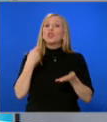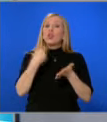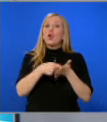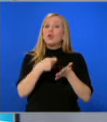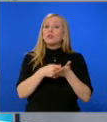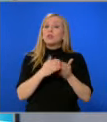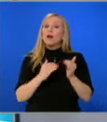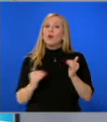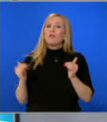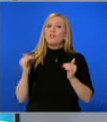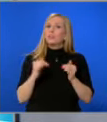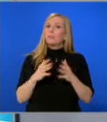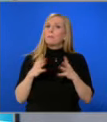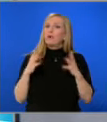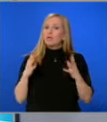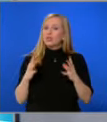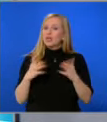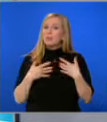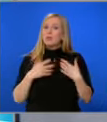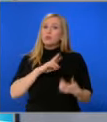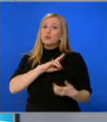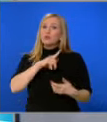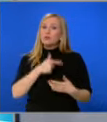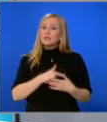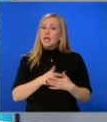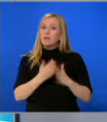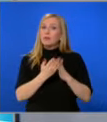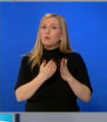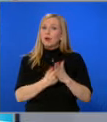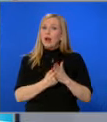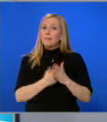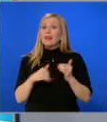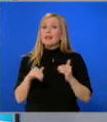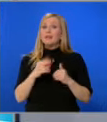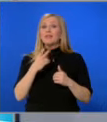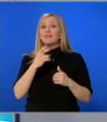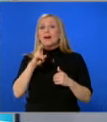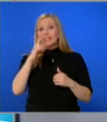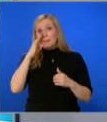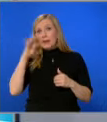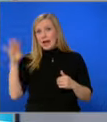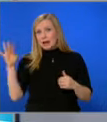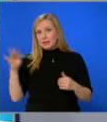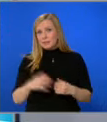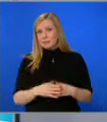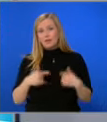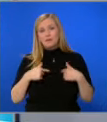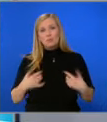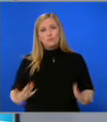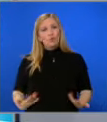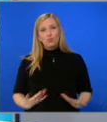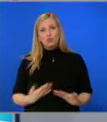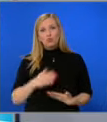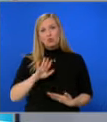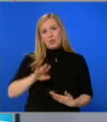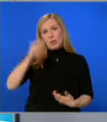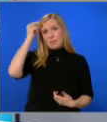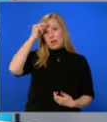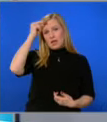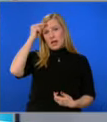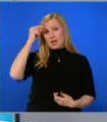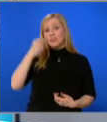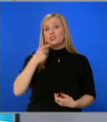значително повече. Имахме социална програма над 20 милиарда. И това е изключително нужно на България в контекста